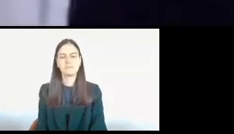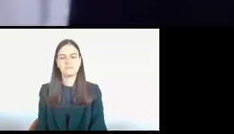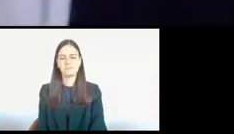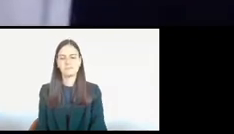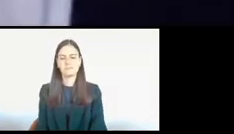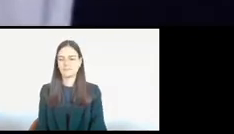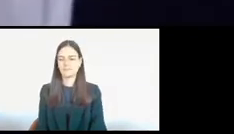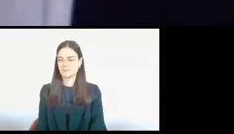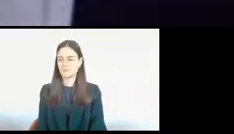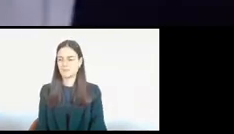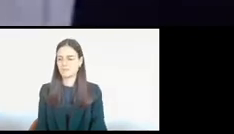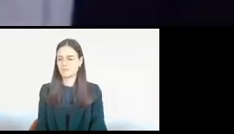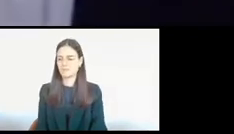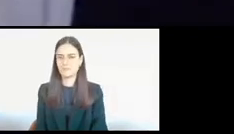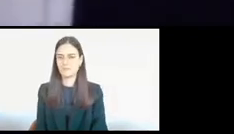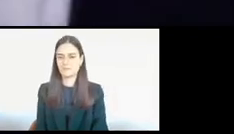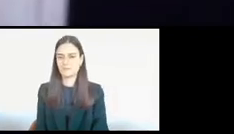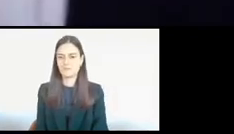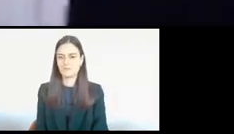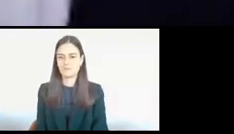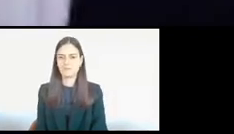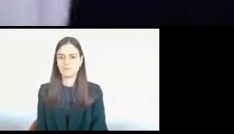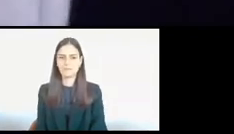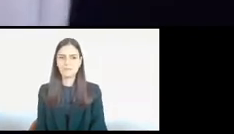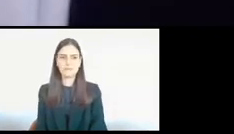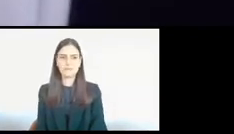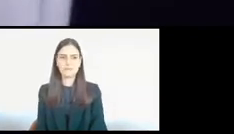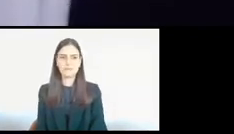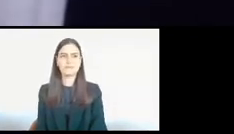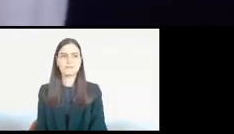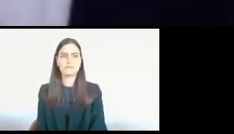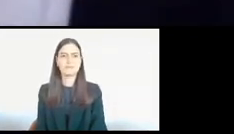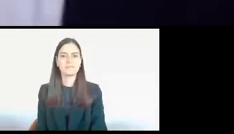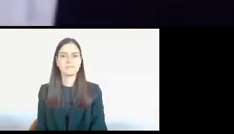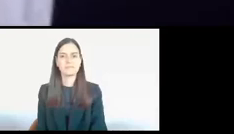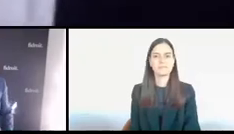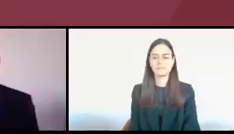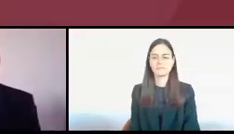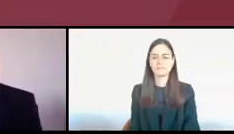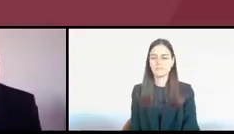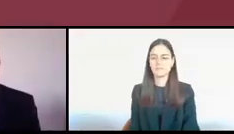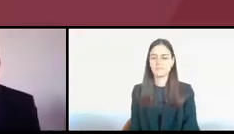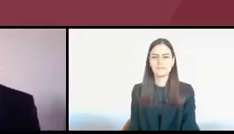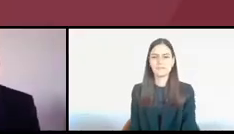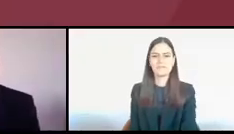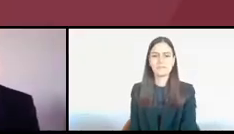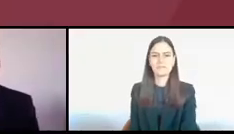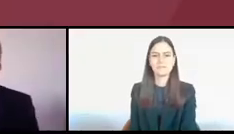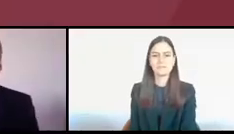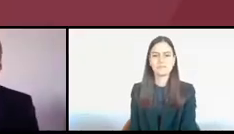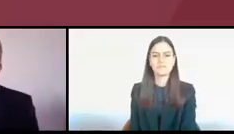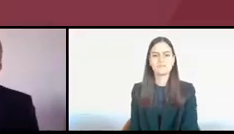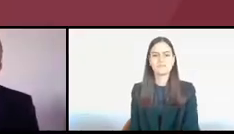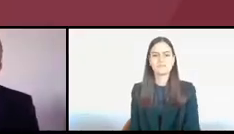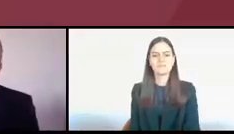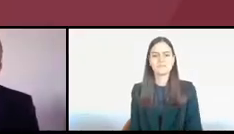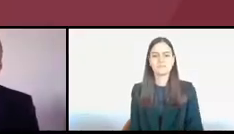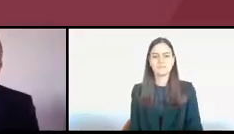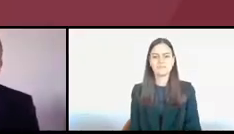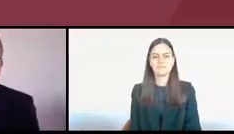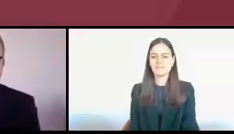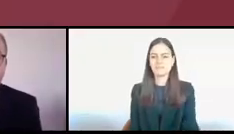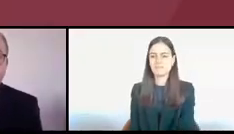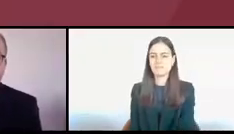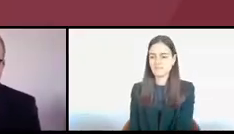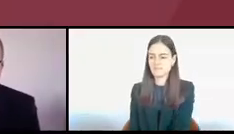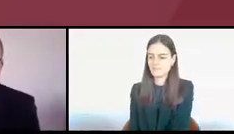le panneau latéral. Ça permet donc d'agrandir la partie vidéo. Allez, sans plus tarder, on entre dans le vif du sujet et on commence